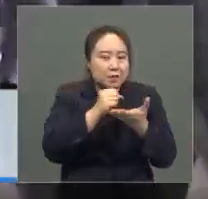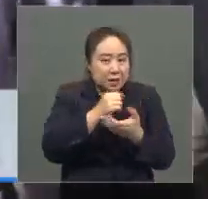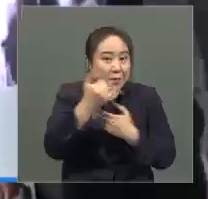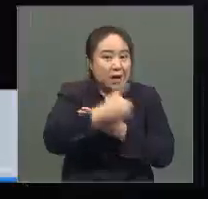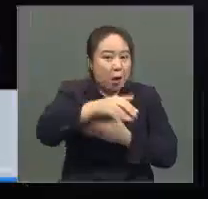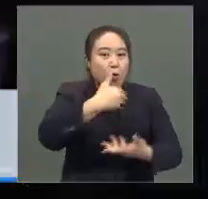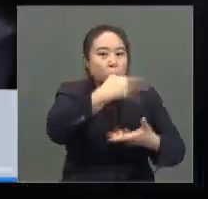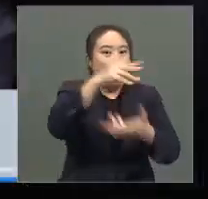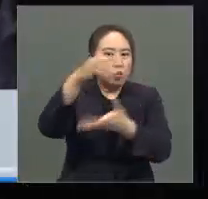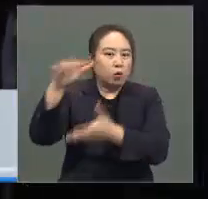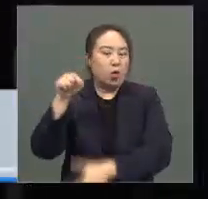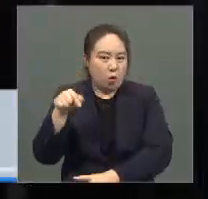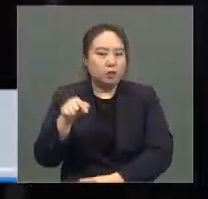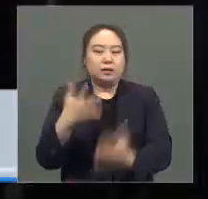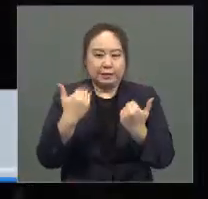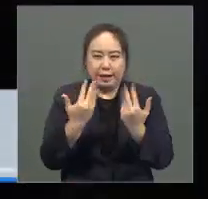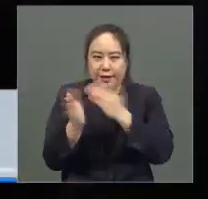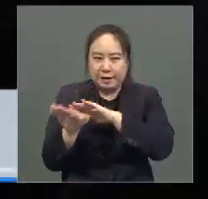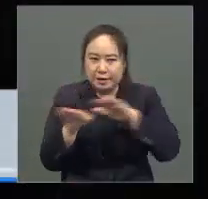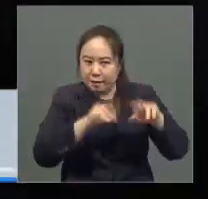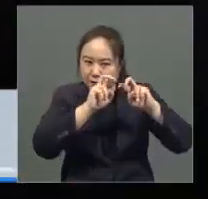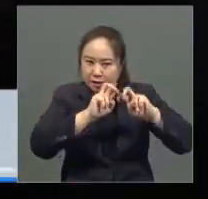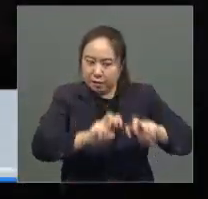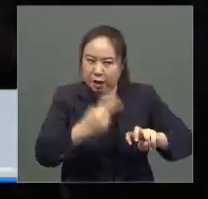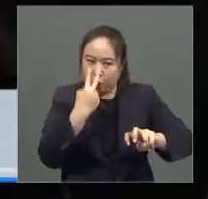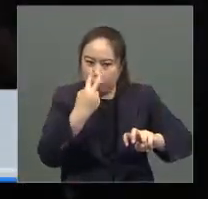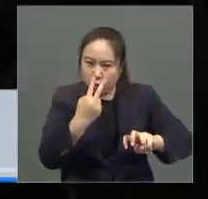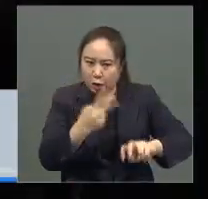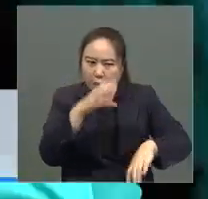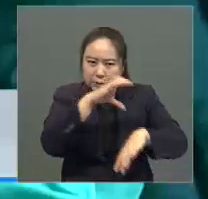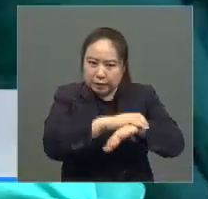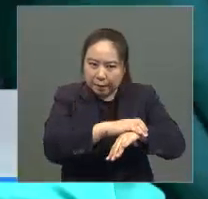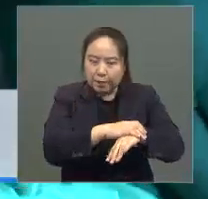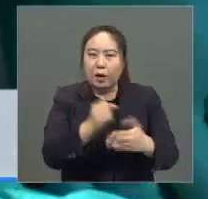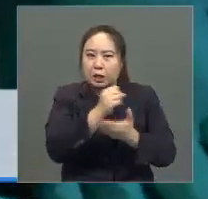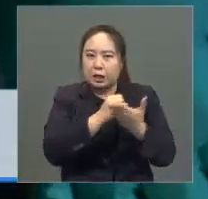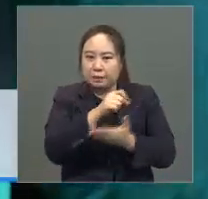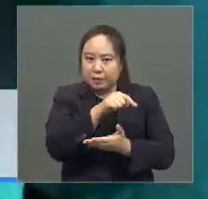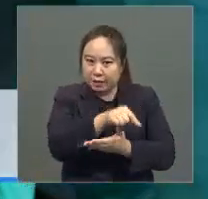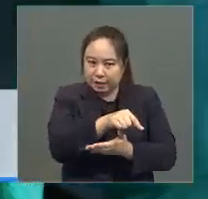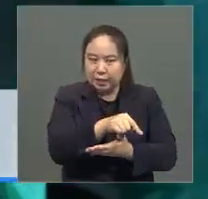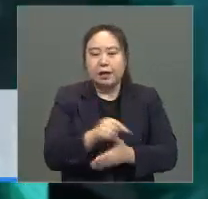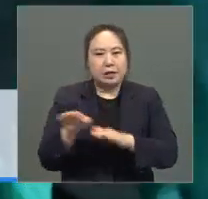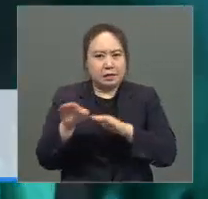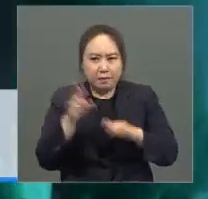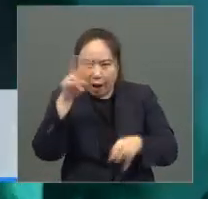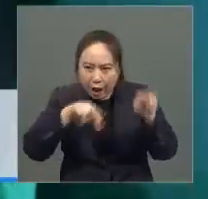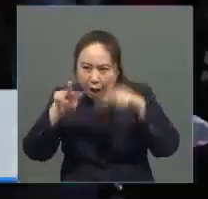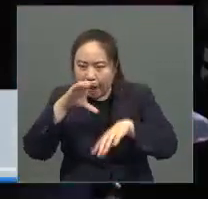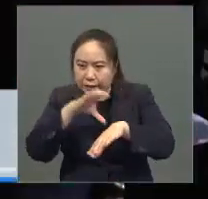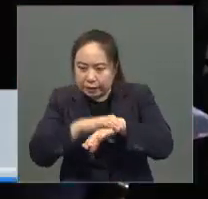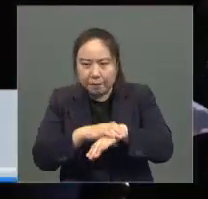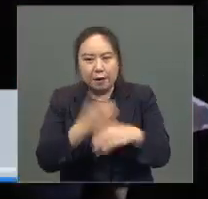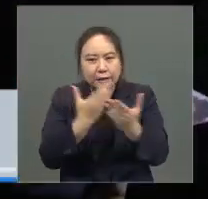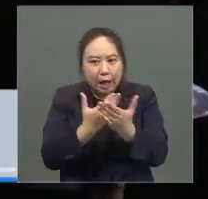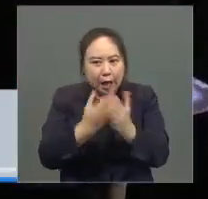รายใหญ่ล่าสุดเนี่ยเตรียมสืบสวนจับกุมขยายผลเครือข่ายยาเสพติดเครือข่ายนี้พร้อมกับดำเนินการ